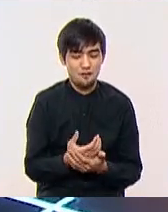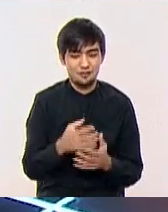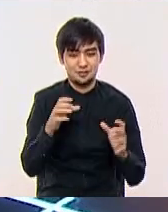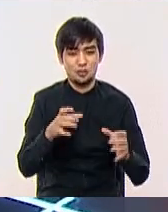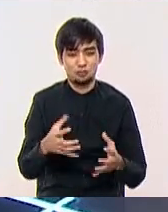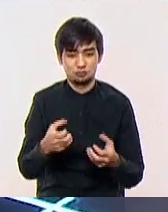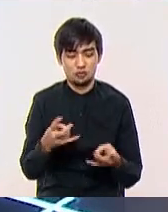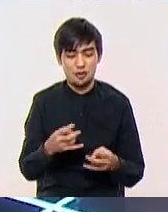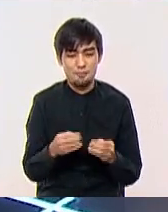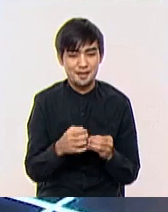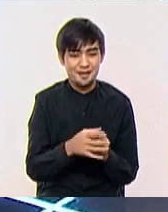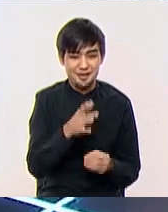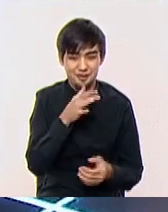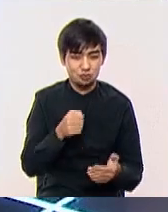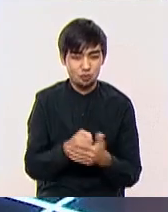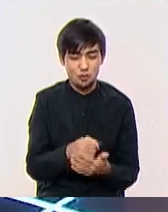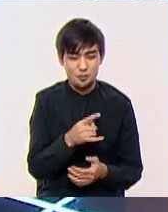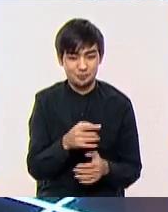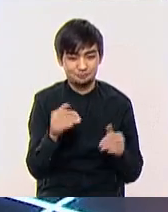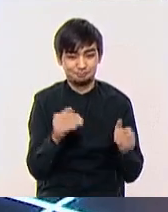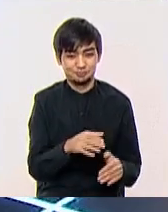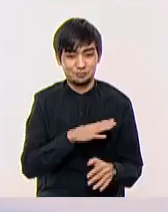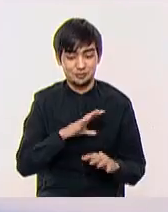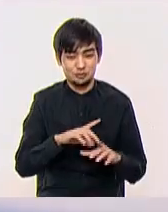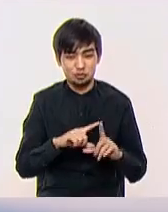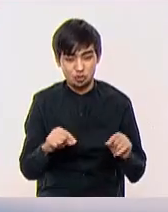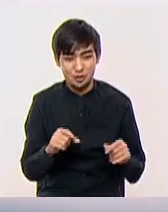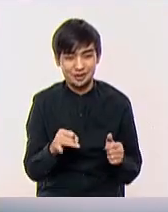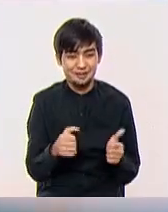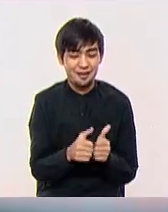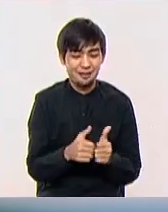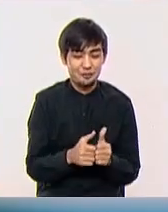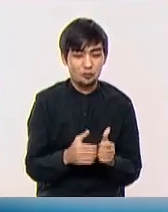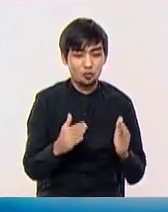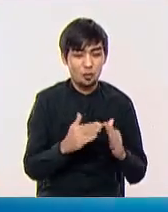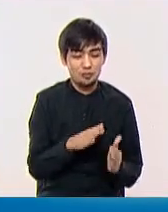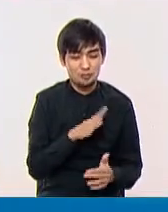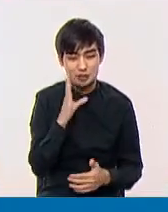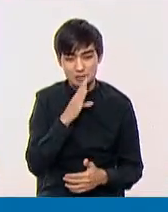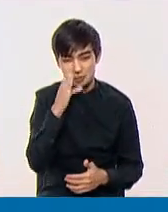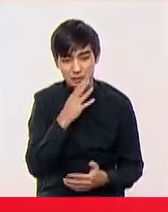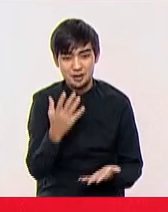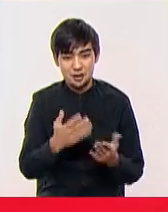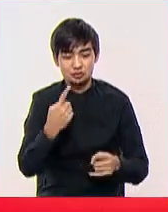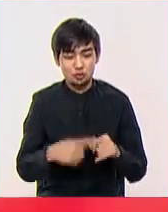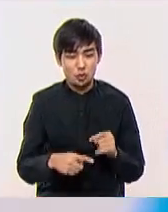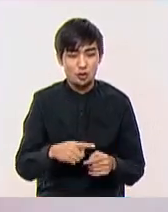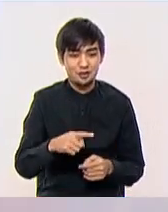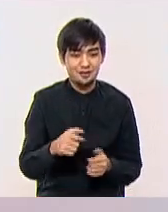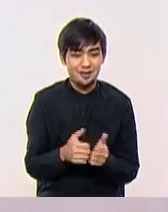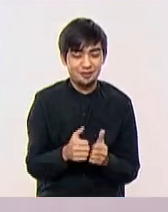заңда 15 жасқа дейінгі балаларды мектеп пен үйдің арасында ата-аналар немесе басқа да